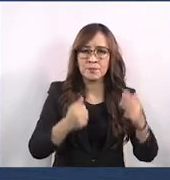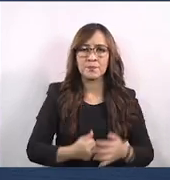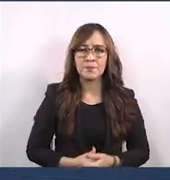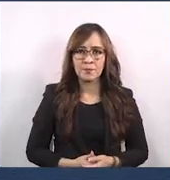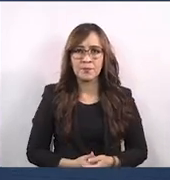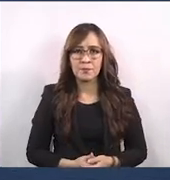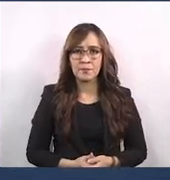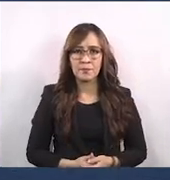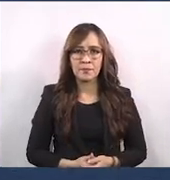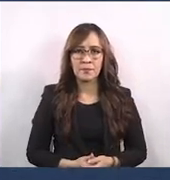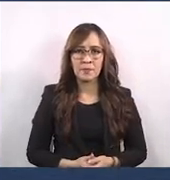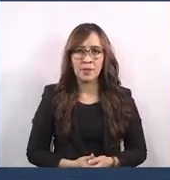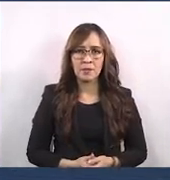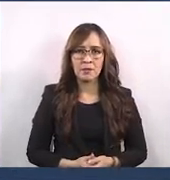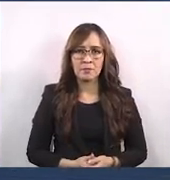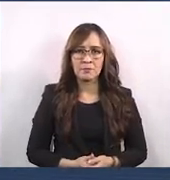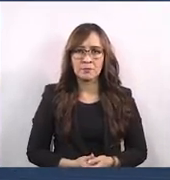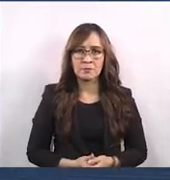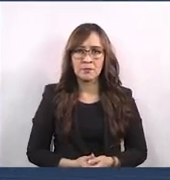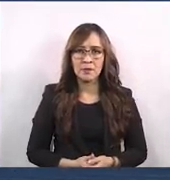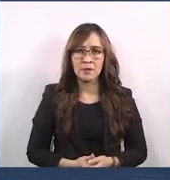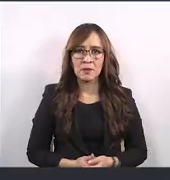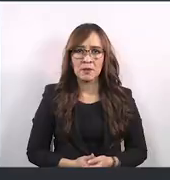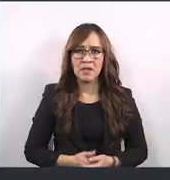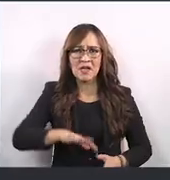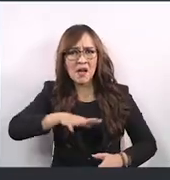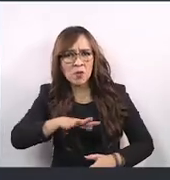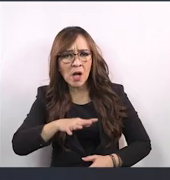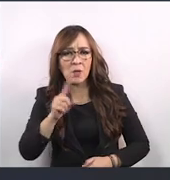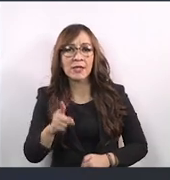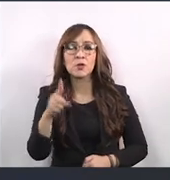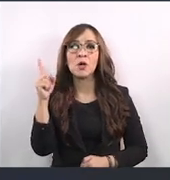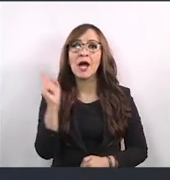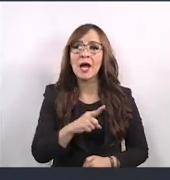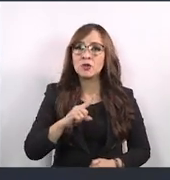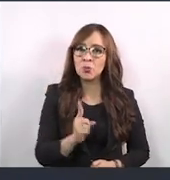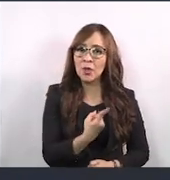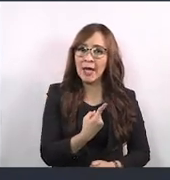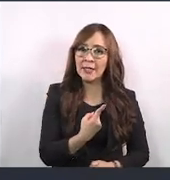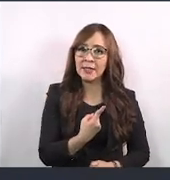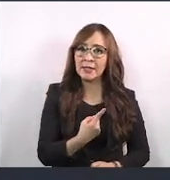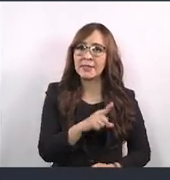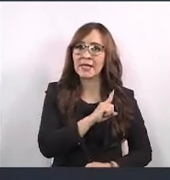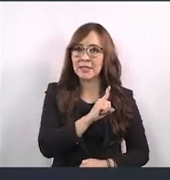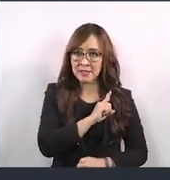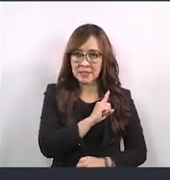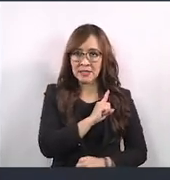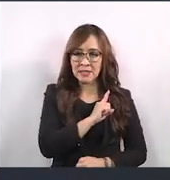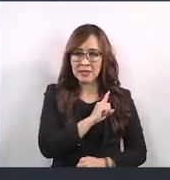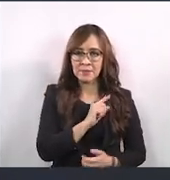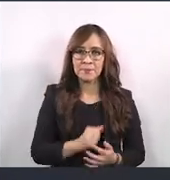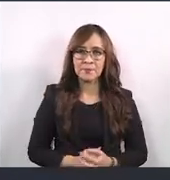tetap raja tergoncangkan dan kegoncangan itu penghakiman itu harus mulai dan rumah Tuhan kitanya harus beres